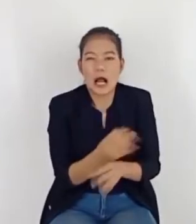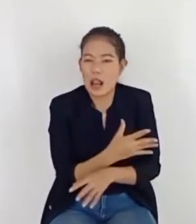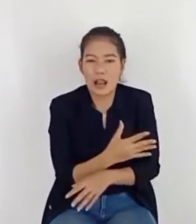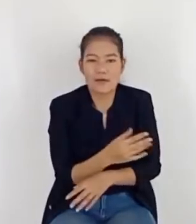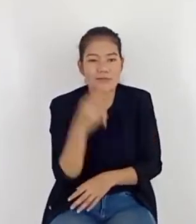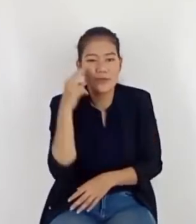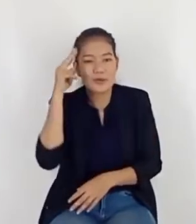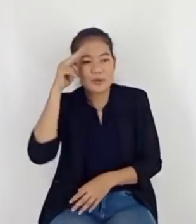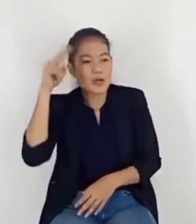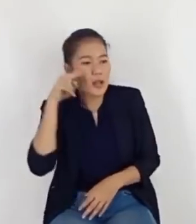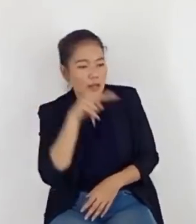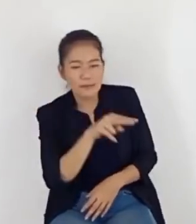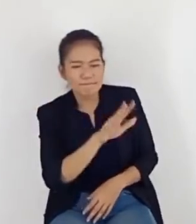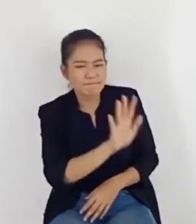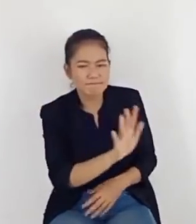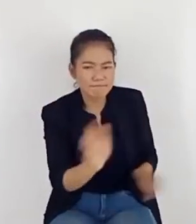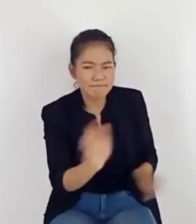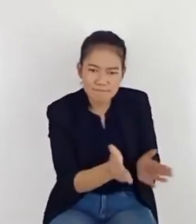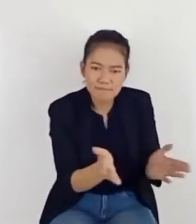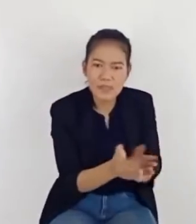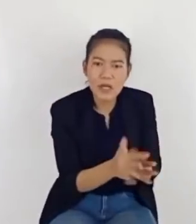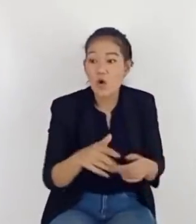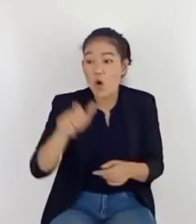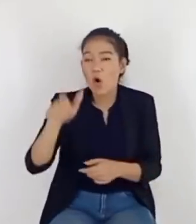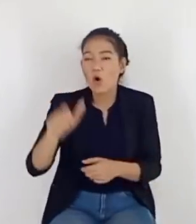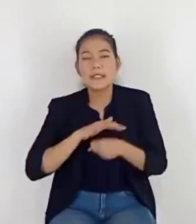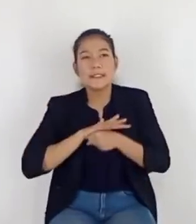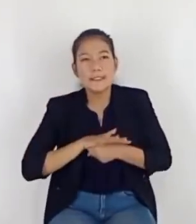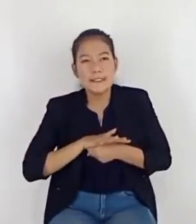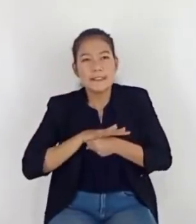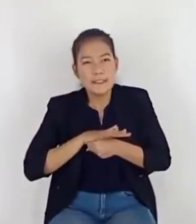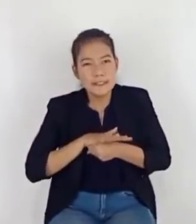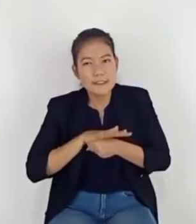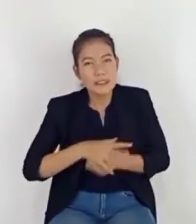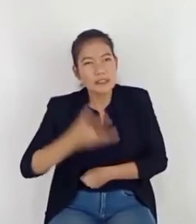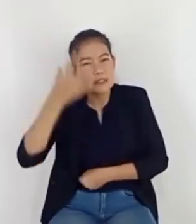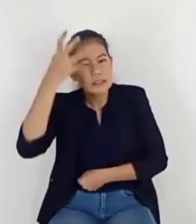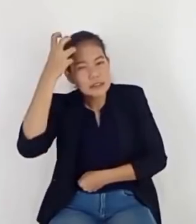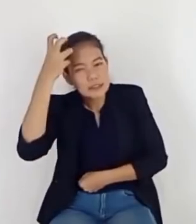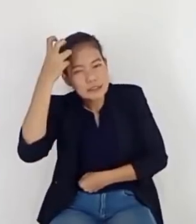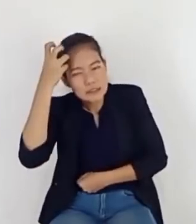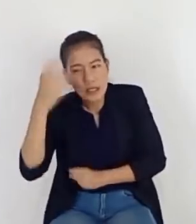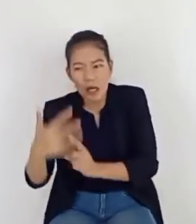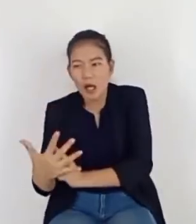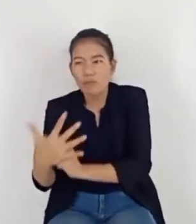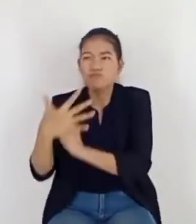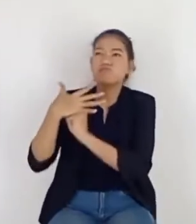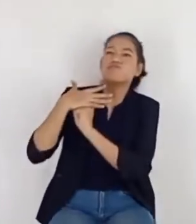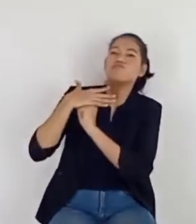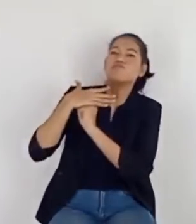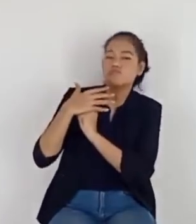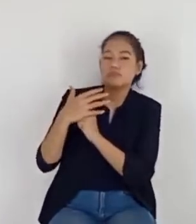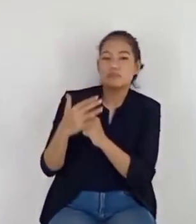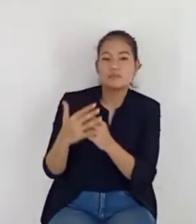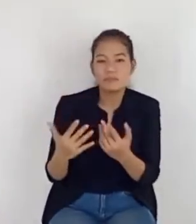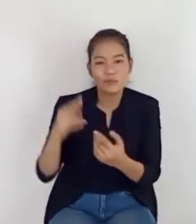Tuhan juga menghibur orang yang sedang tertekan, yang merasa tertindas akibat pergumulan hidupnya.